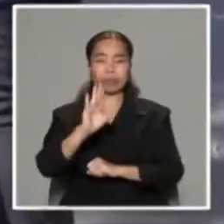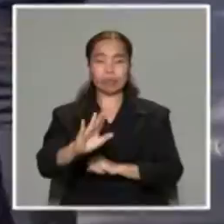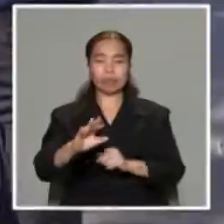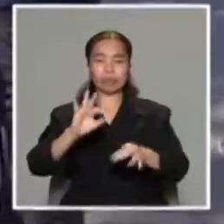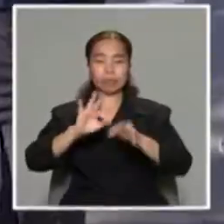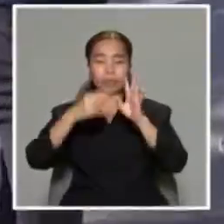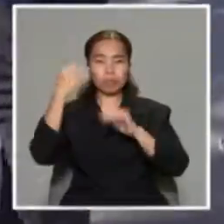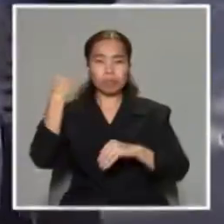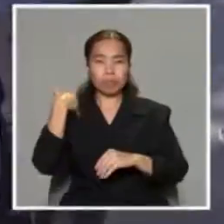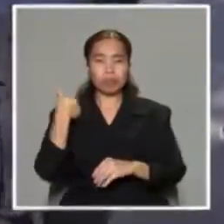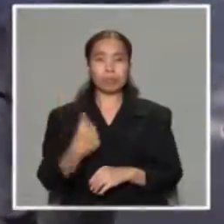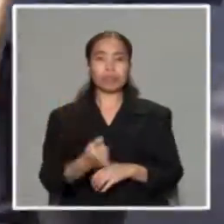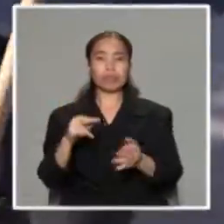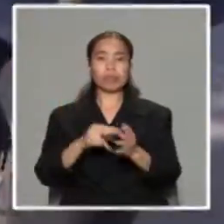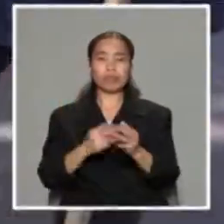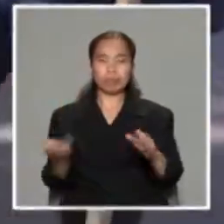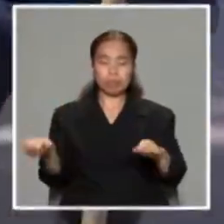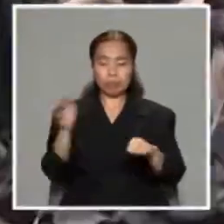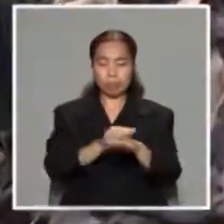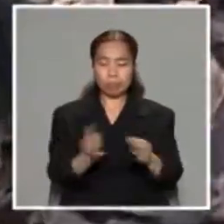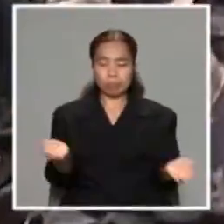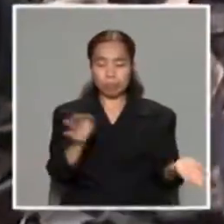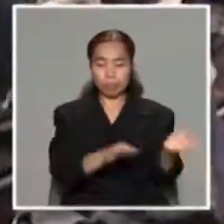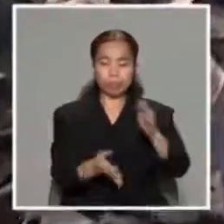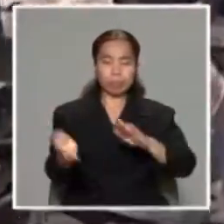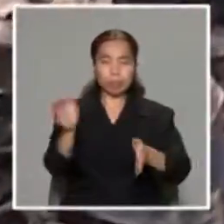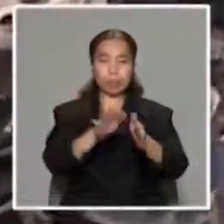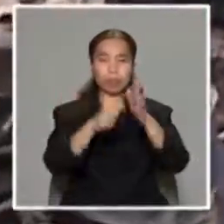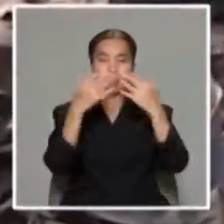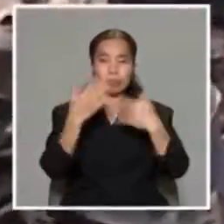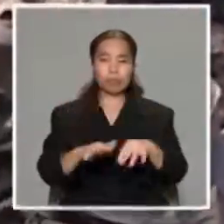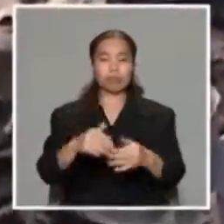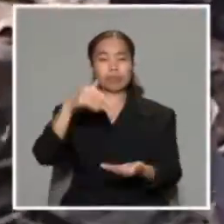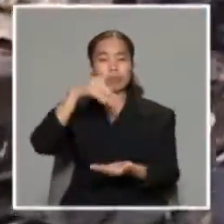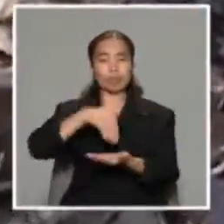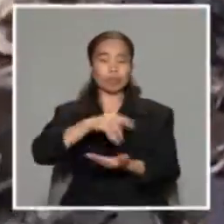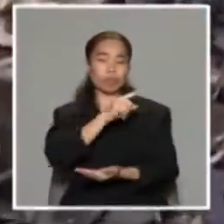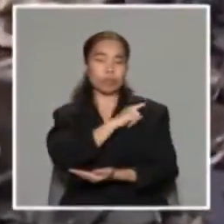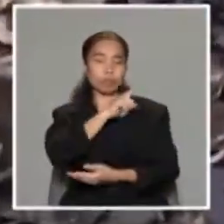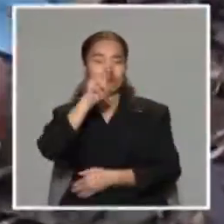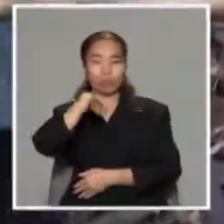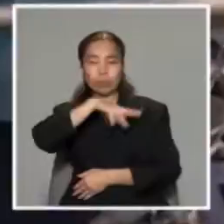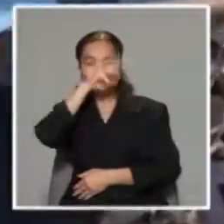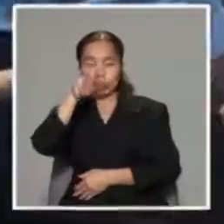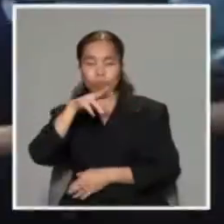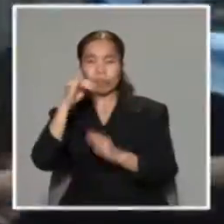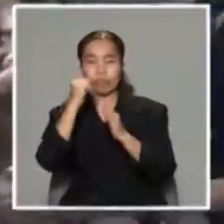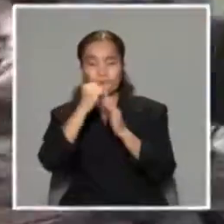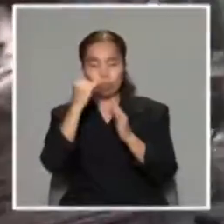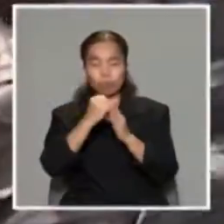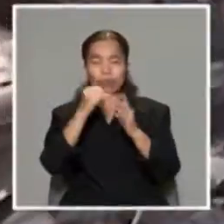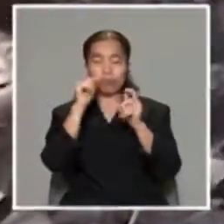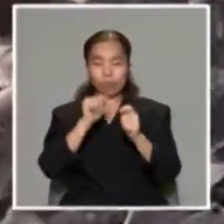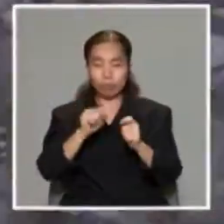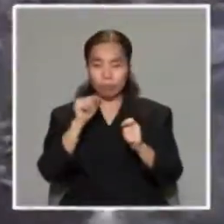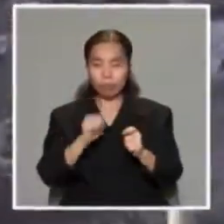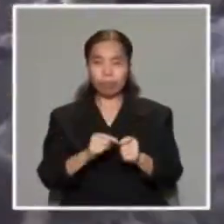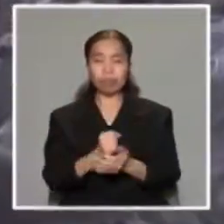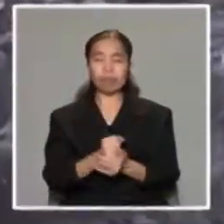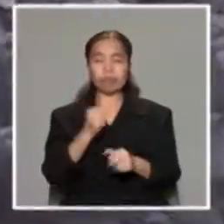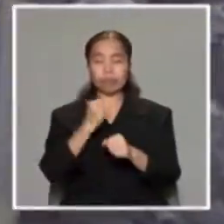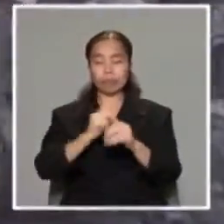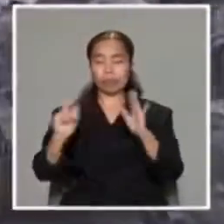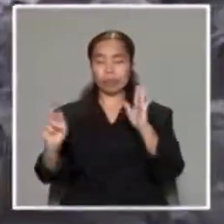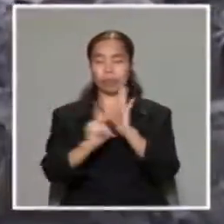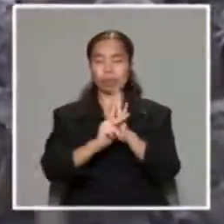ารณรงค์การไถกบแทนการเผาและตั้งศูนย์บัญชาการเหตุการณ์จังหวัดและอำเภอกำหนดบทลงโทษและมา